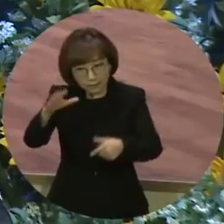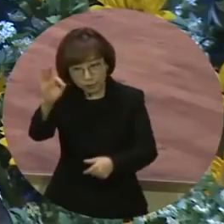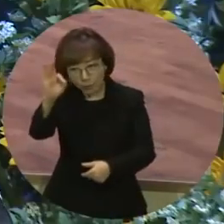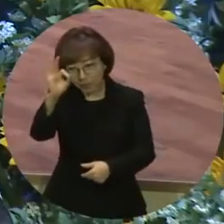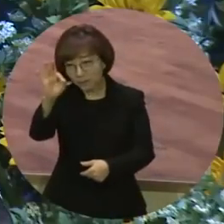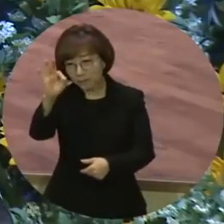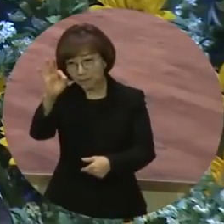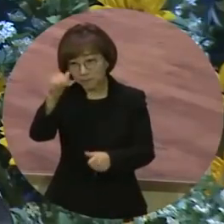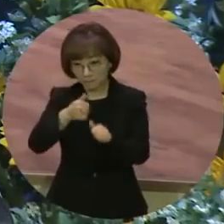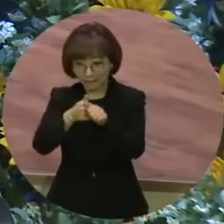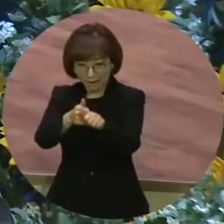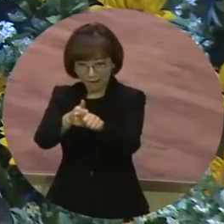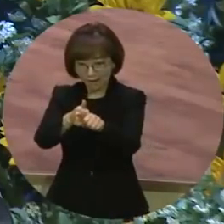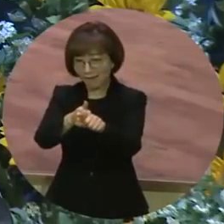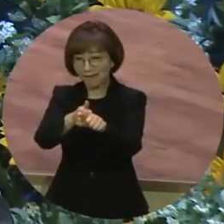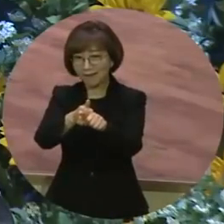만능주의.